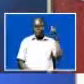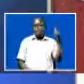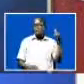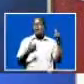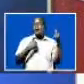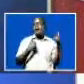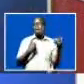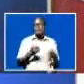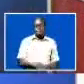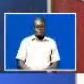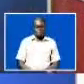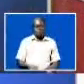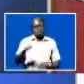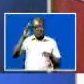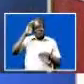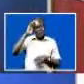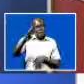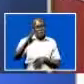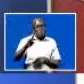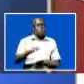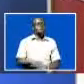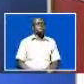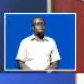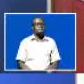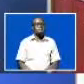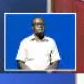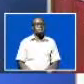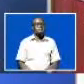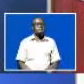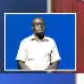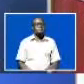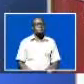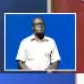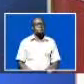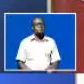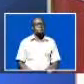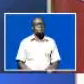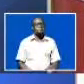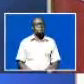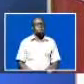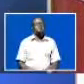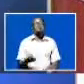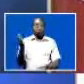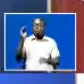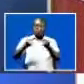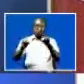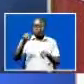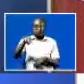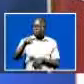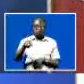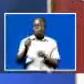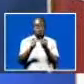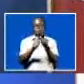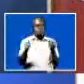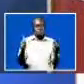kutoka Tana River. Ahmed, hello. Halo, asalamu alaikum. Alaikum salamu, nambie, changia mada. Zuri,